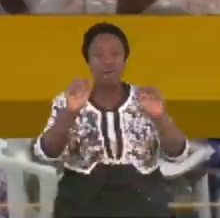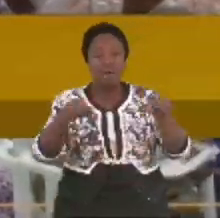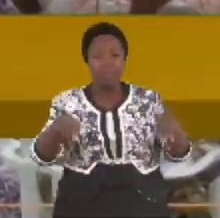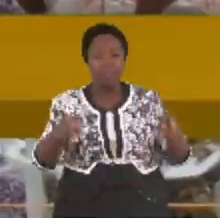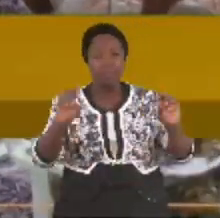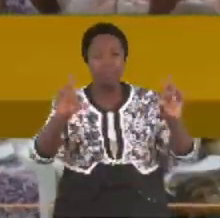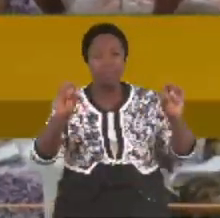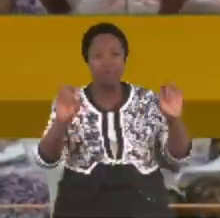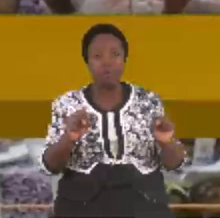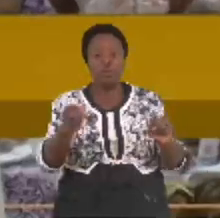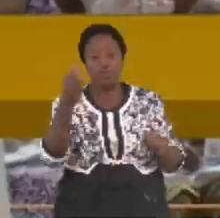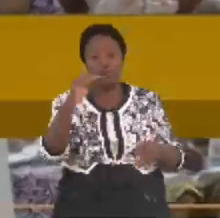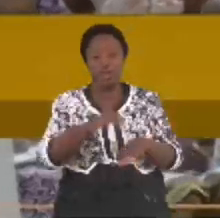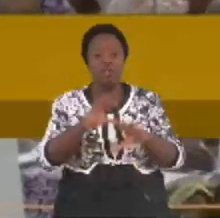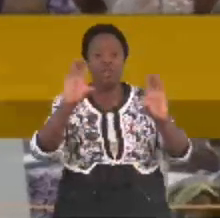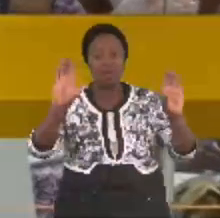Actes 19, verset 1.